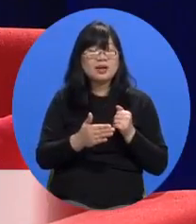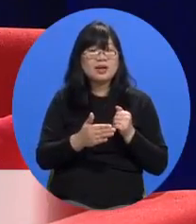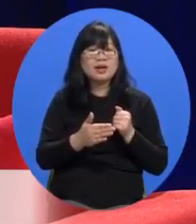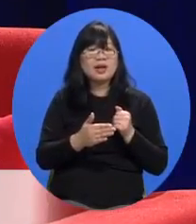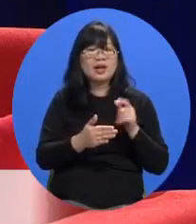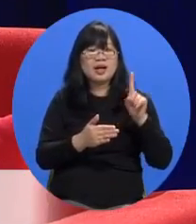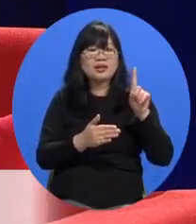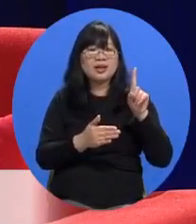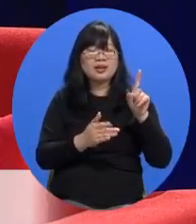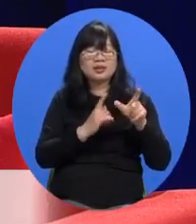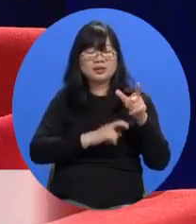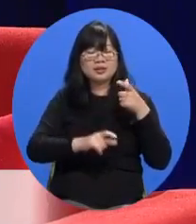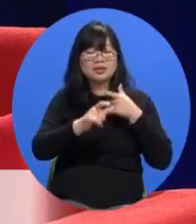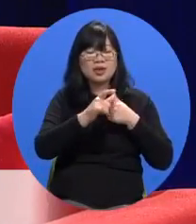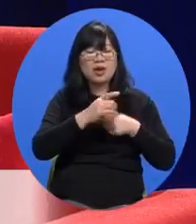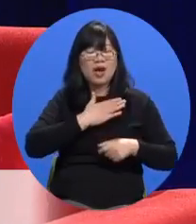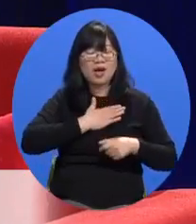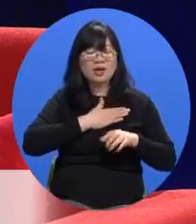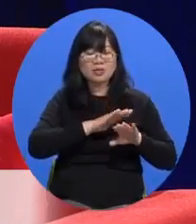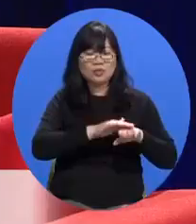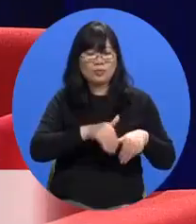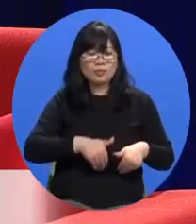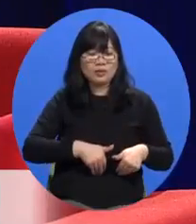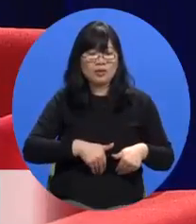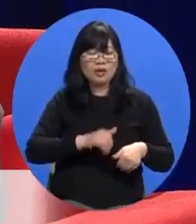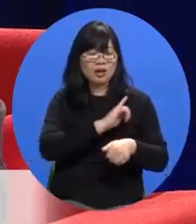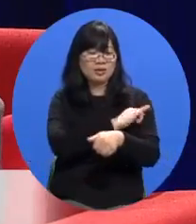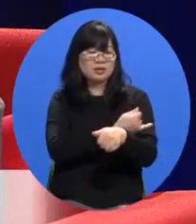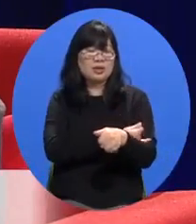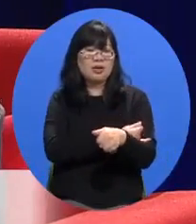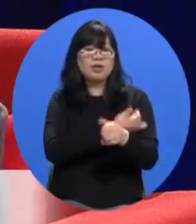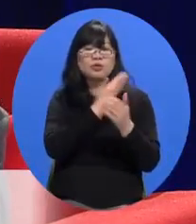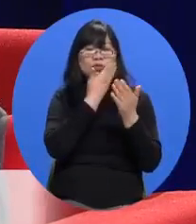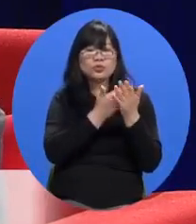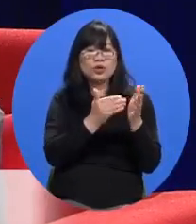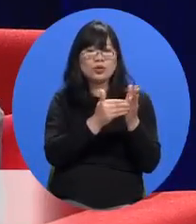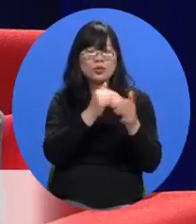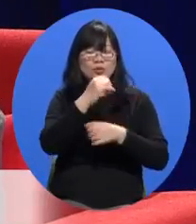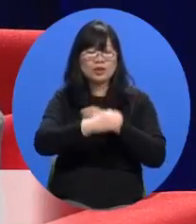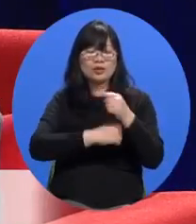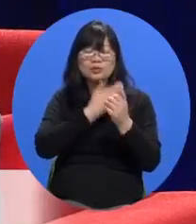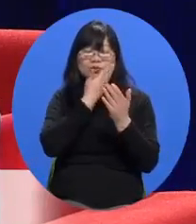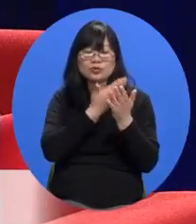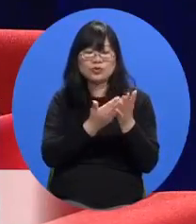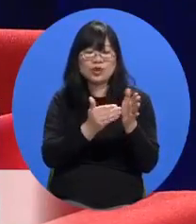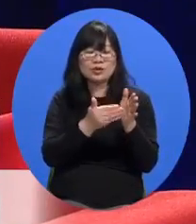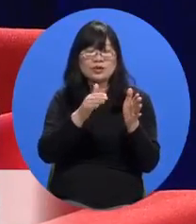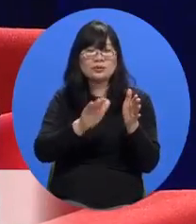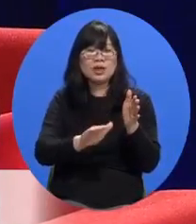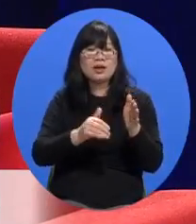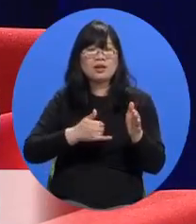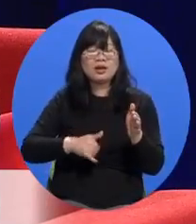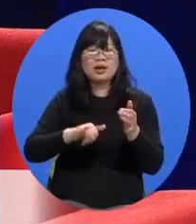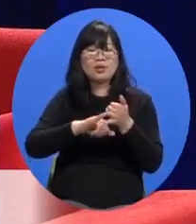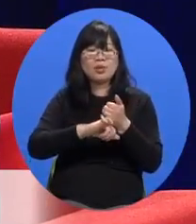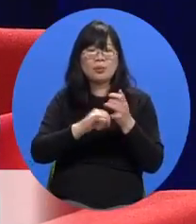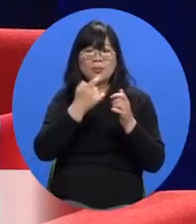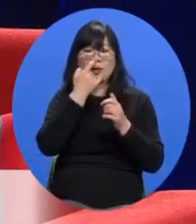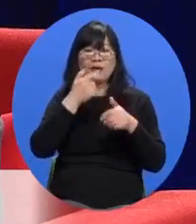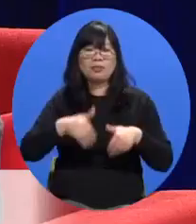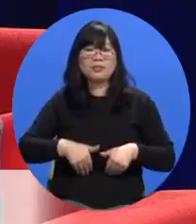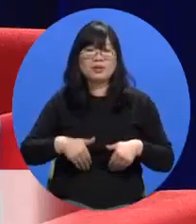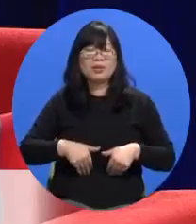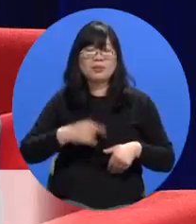거기서 한 가지 좀 더 알아둬야 될 것은 지금 뭐 인권도 중요하고 자율도 중요해지는데 우리 아이들이 꼭 배워야 되는 것이 정말